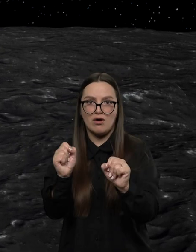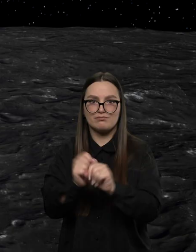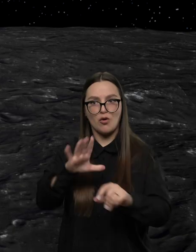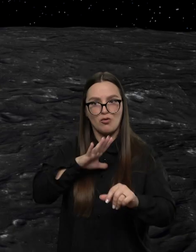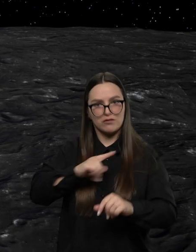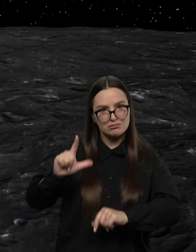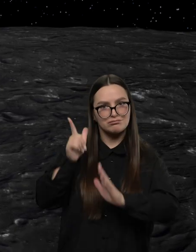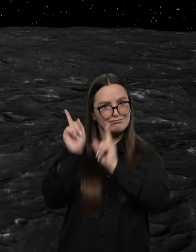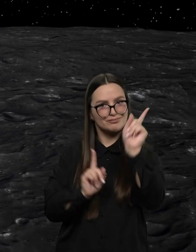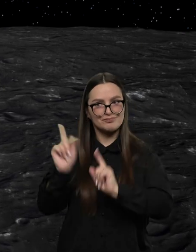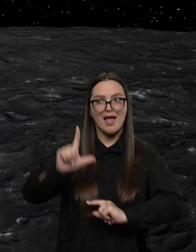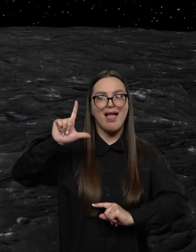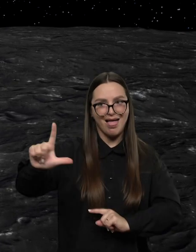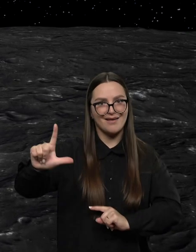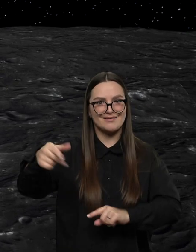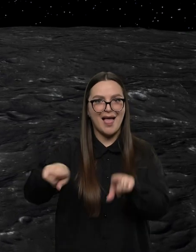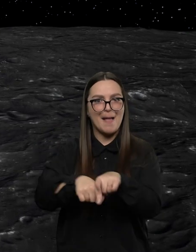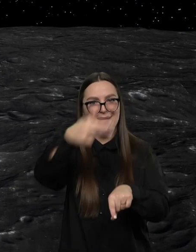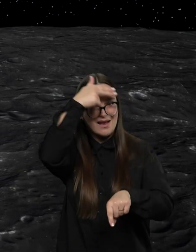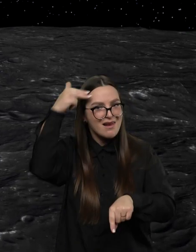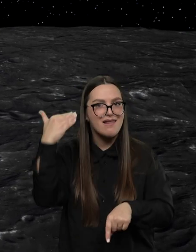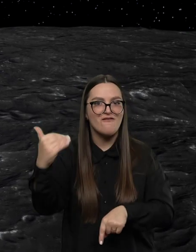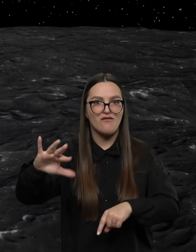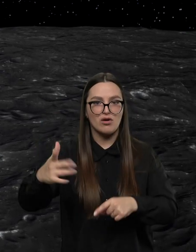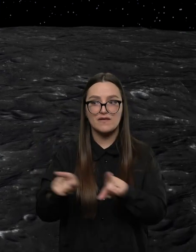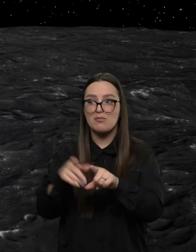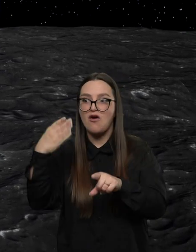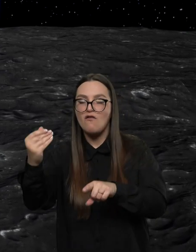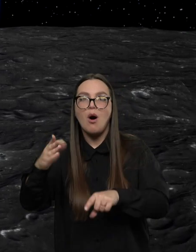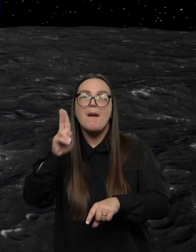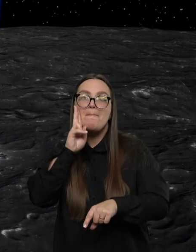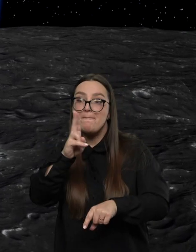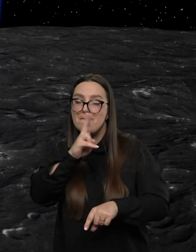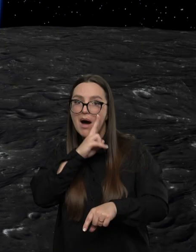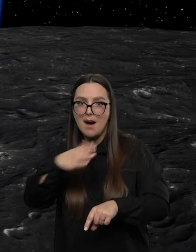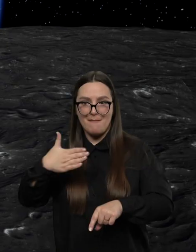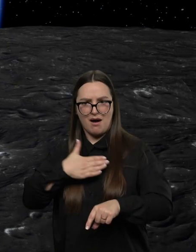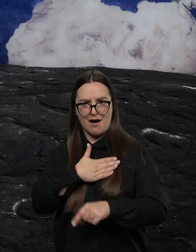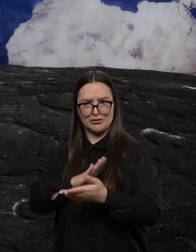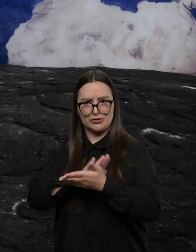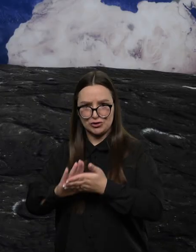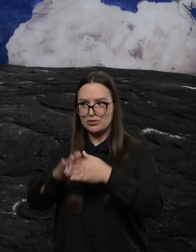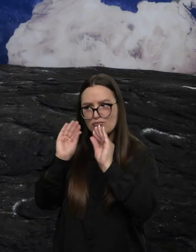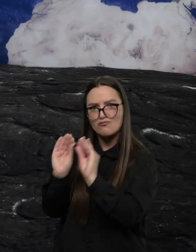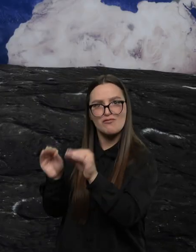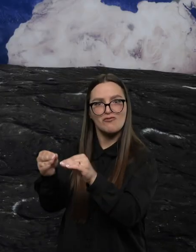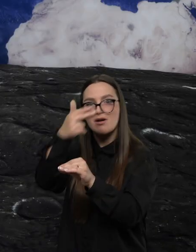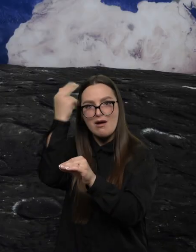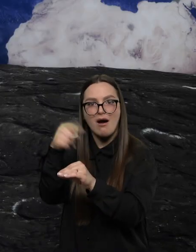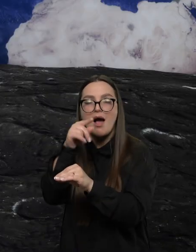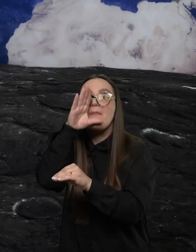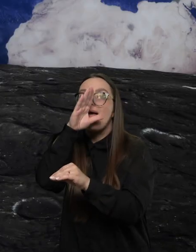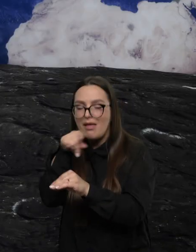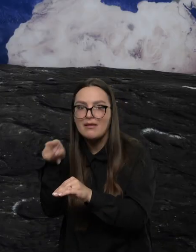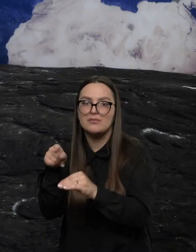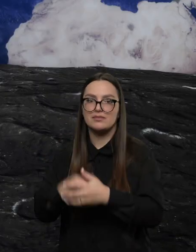raidę, lietuviškai, Lietuva, ir netgi išmokino jūsų mamą kanadietę kalbėti lietuviškai. Ar jis gali būti,